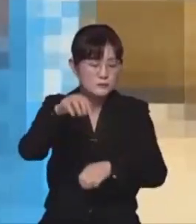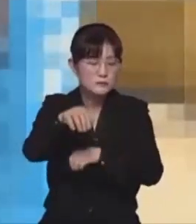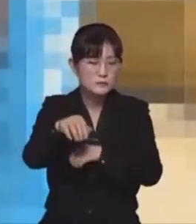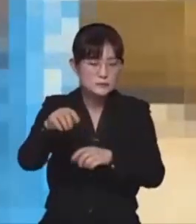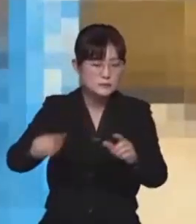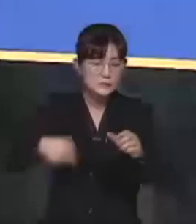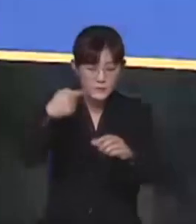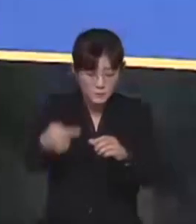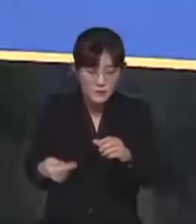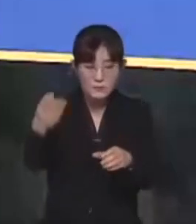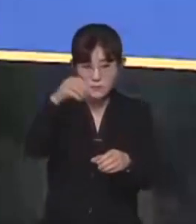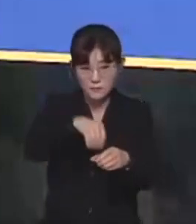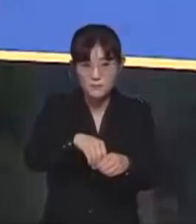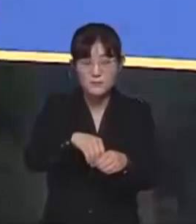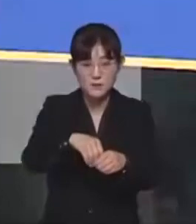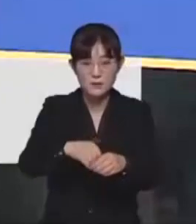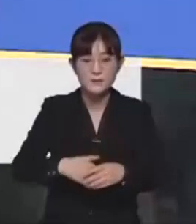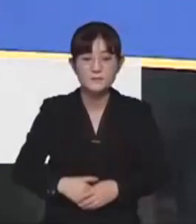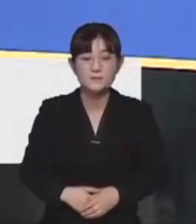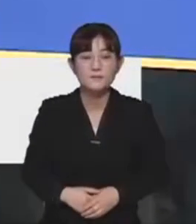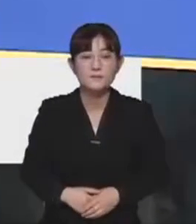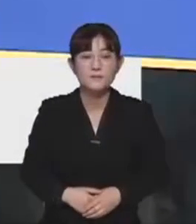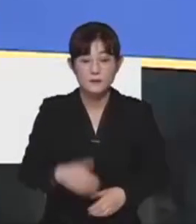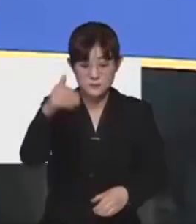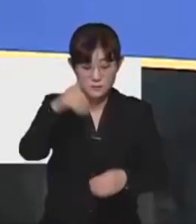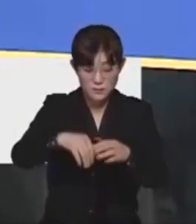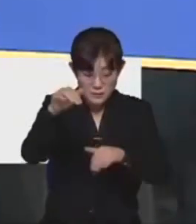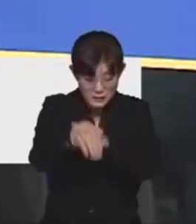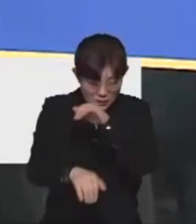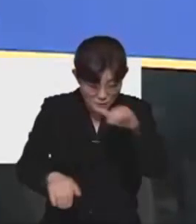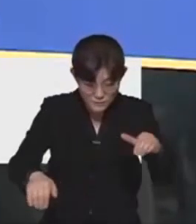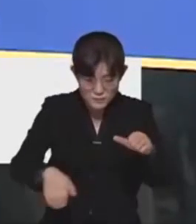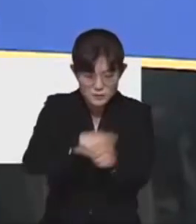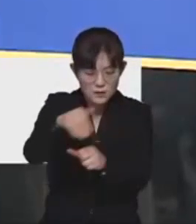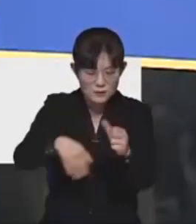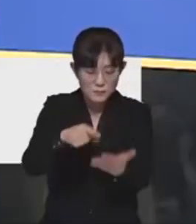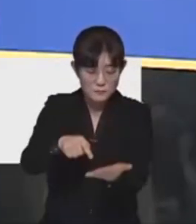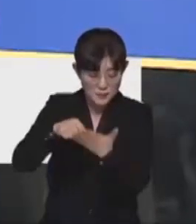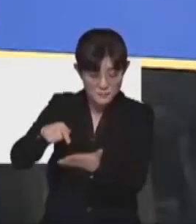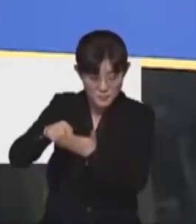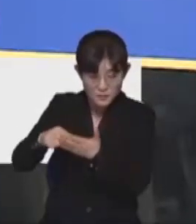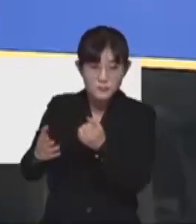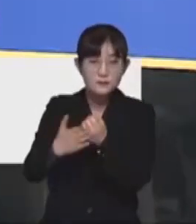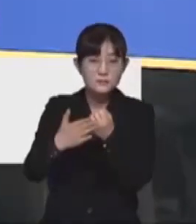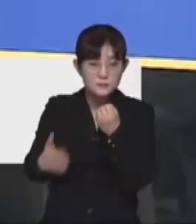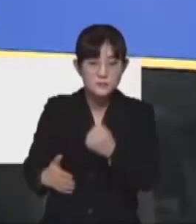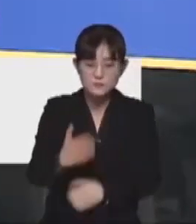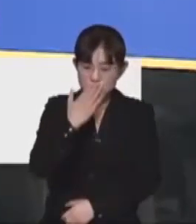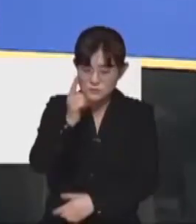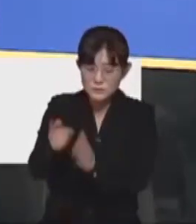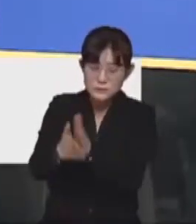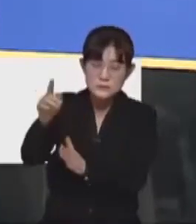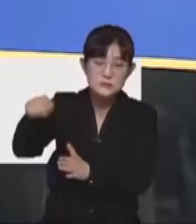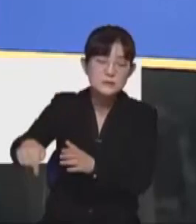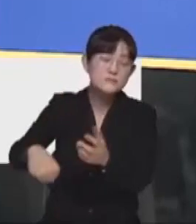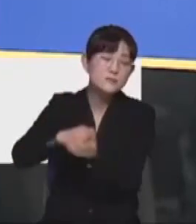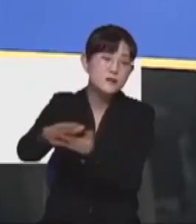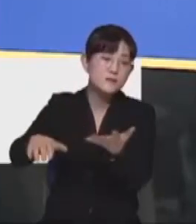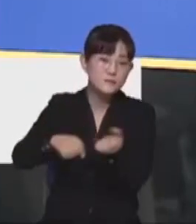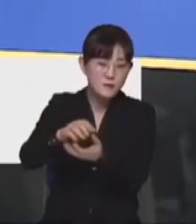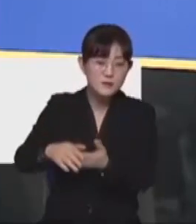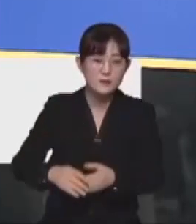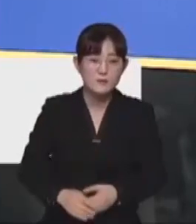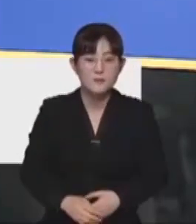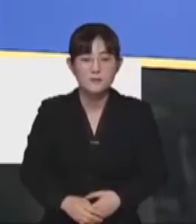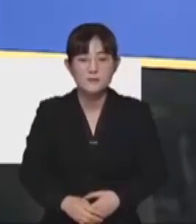알려졌습니다. 선거에 개입하는 정황들이 많이 나와가지고 순천이 지금 어지럽게 되고 있습니다. 힘이 유감으로